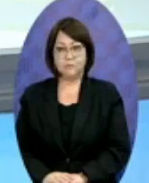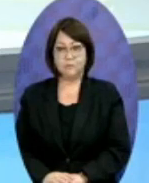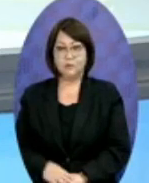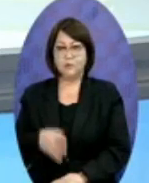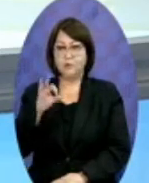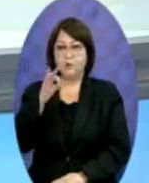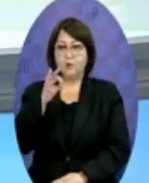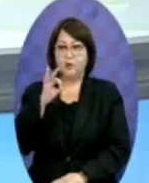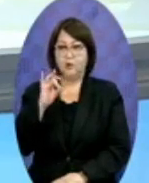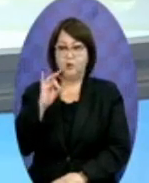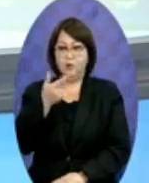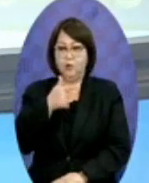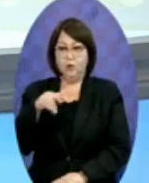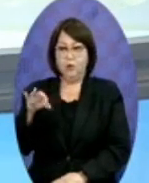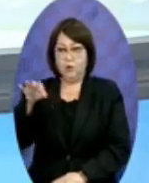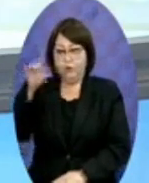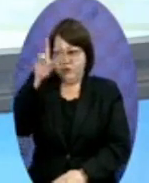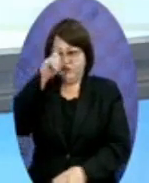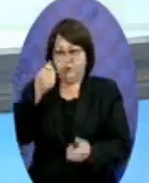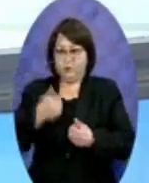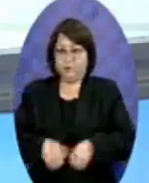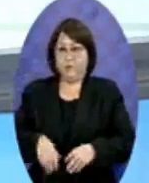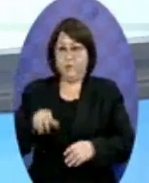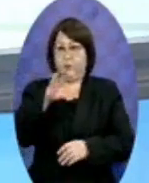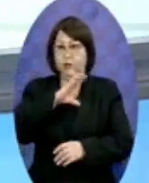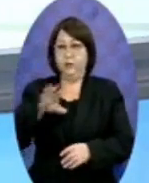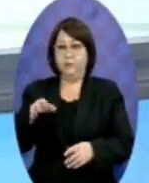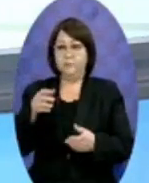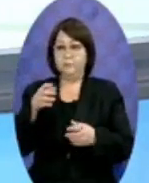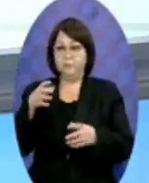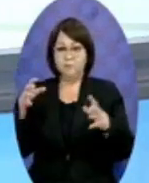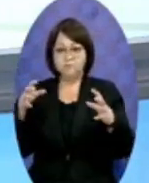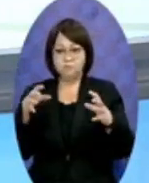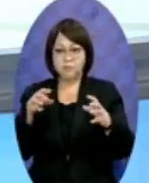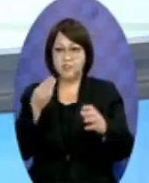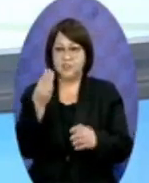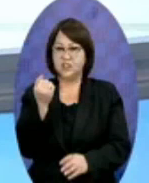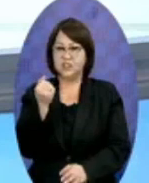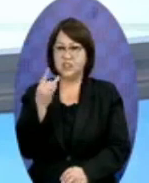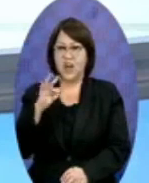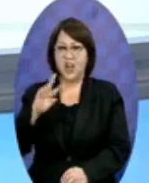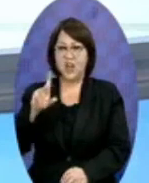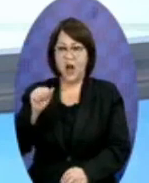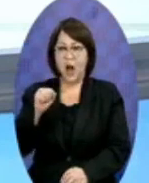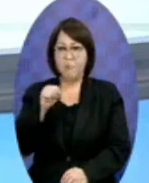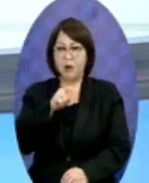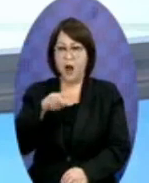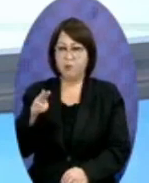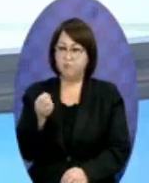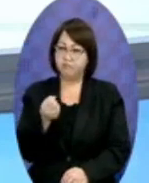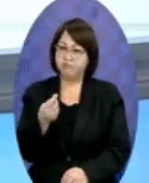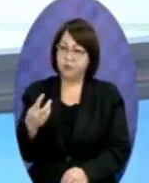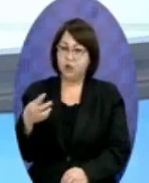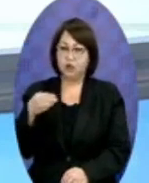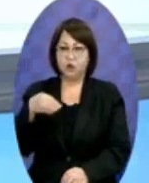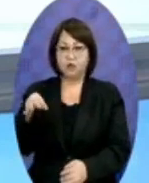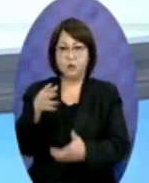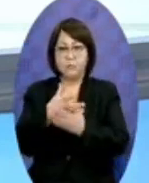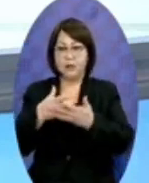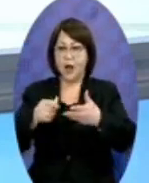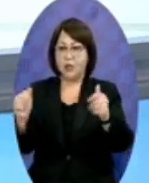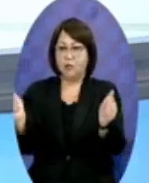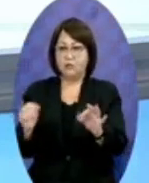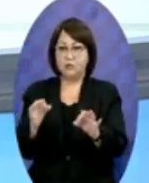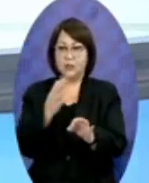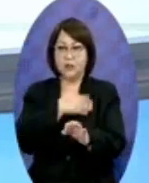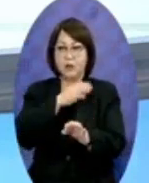Өргөө амарч газрын нярайн тасгаас шаралгын аппарат зэрэг хэд хэдэн төрлийн тоног төхөөрөмж алга болсон гэх мэдээллийг 2 хоногийн өмнө цагдаагийн байгууллагаас